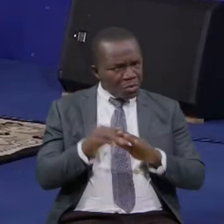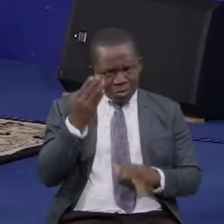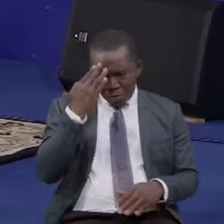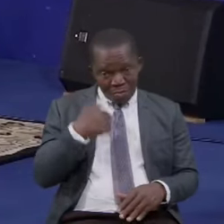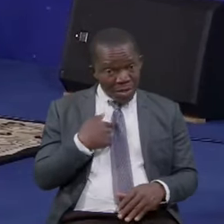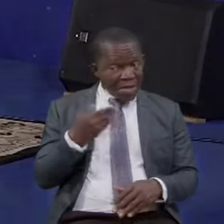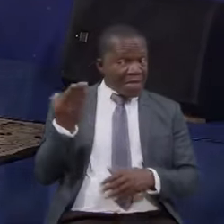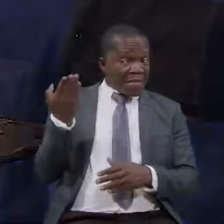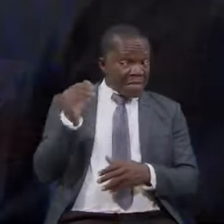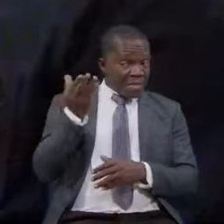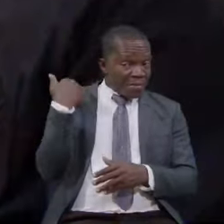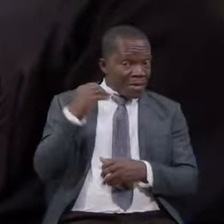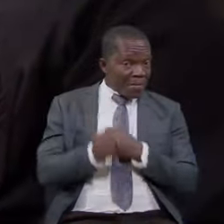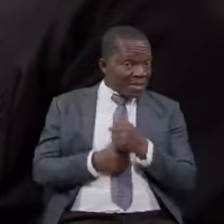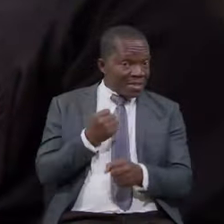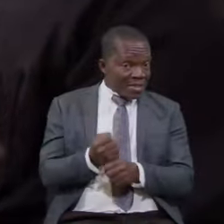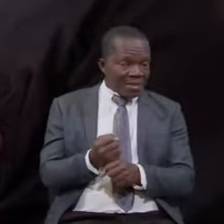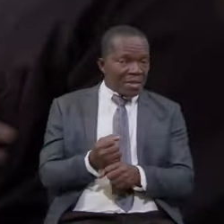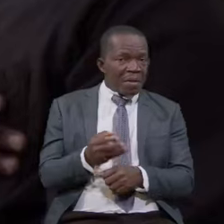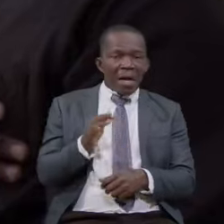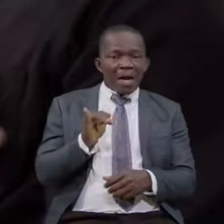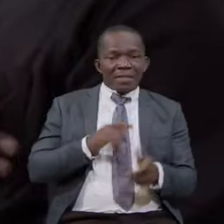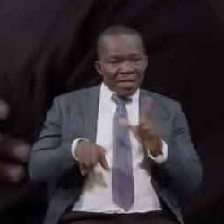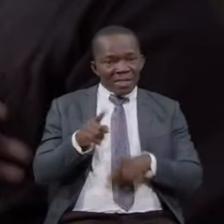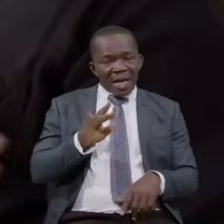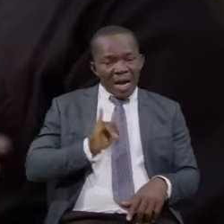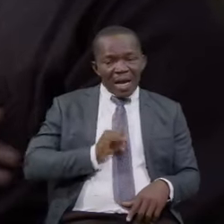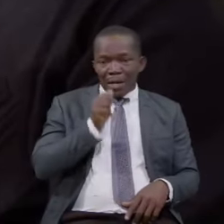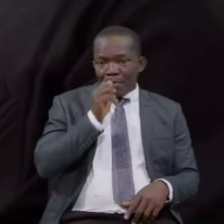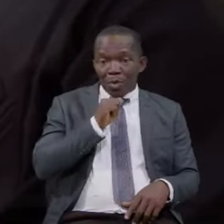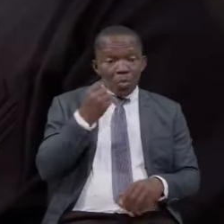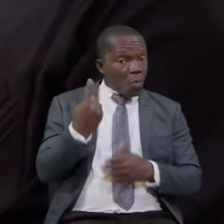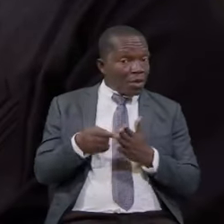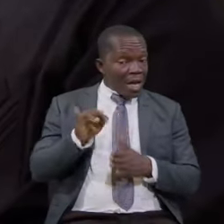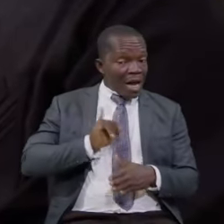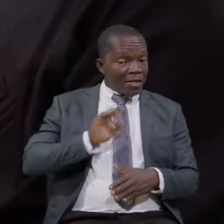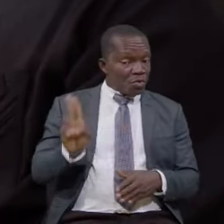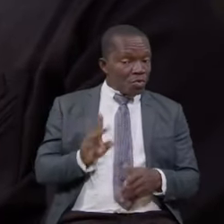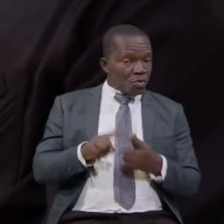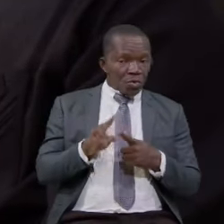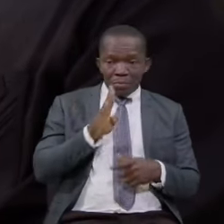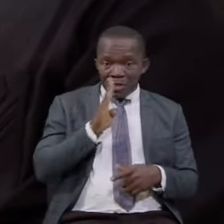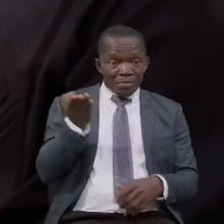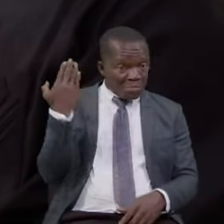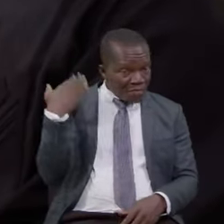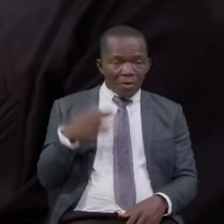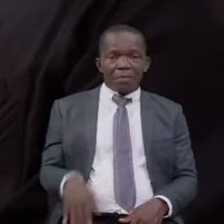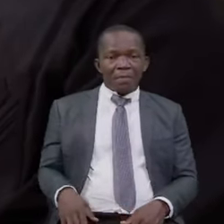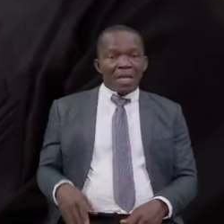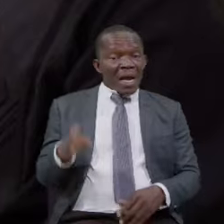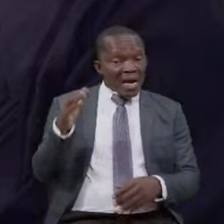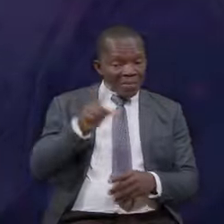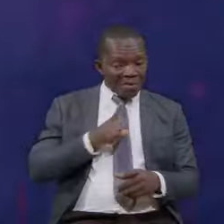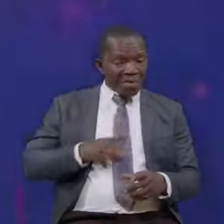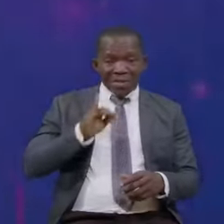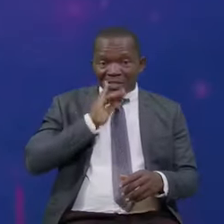j'étais a 10 ans dis-le non je ne suis par ce que j'étais à 10 ans et le Seigneur est toujours à l'œuvre il n pas encore